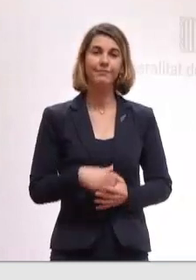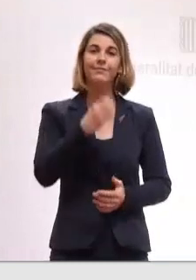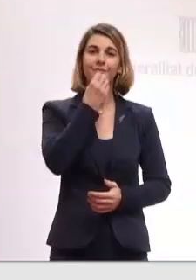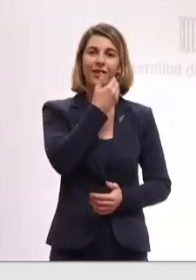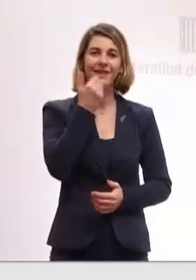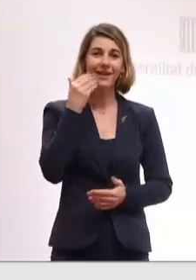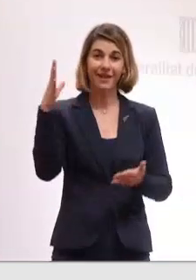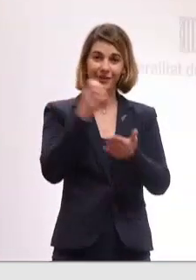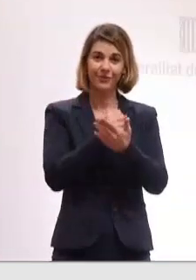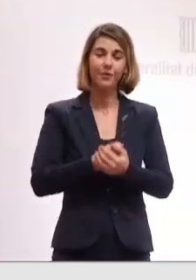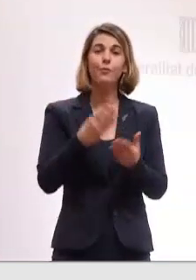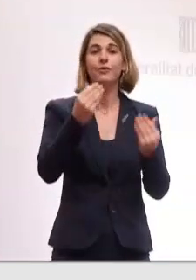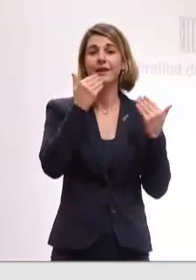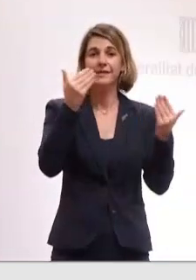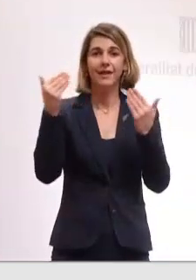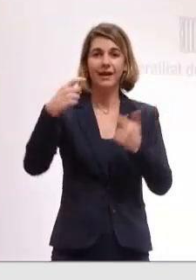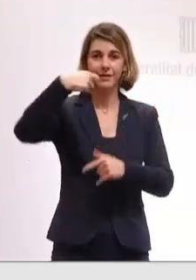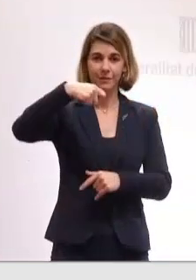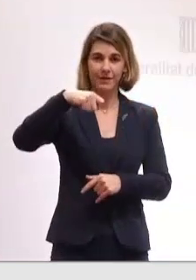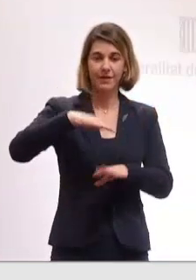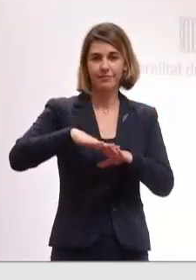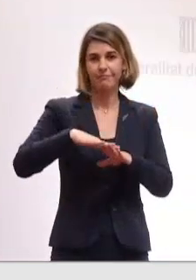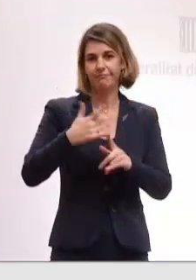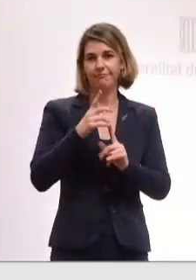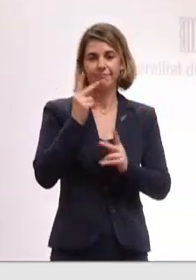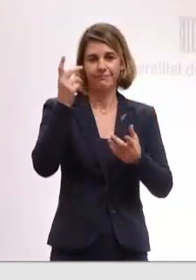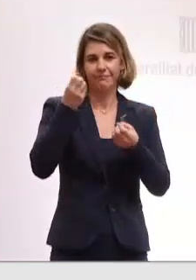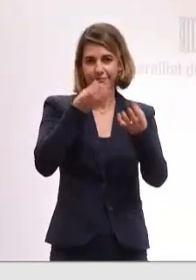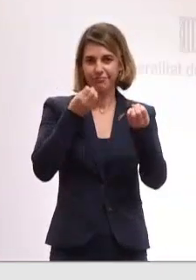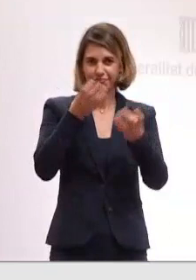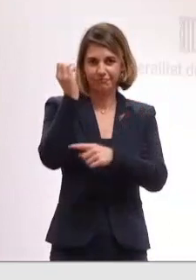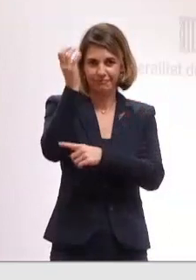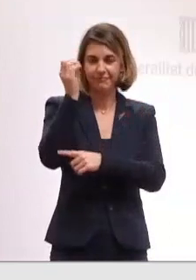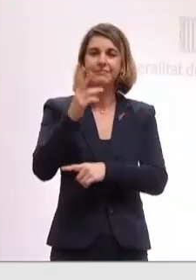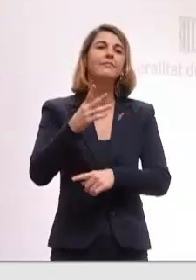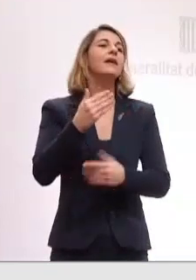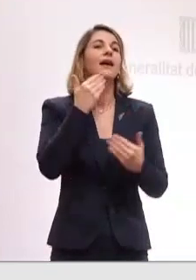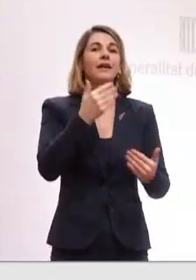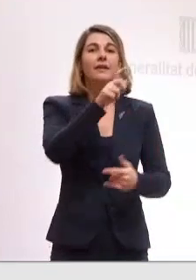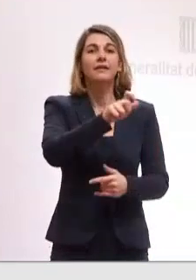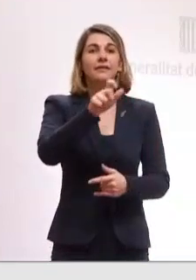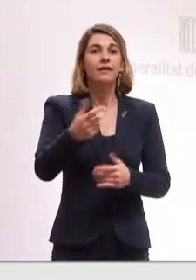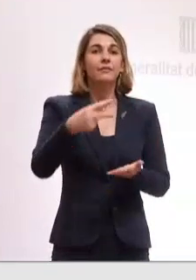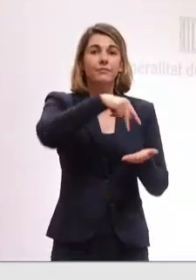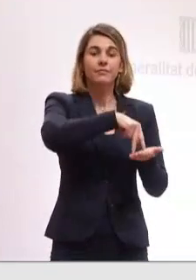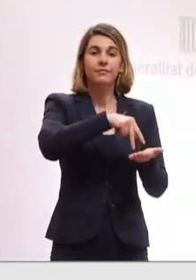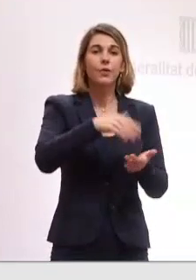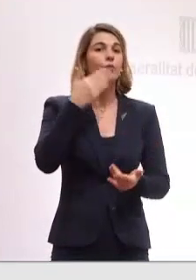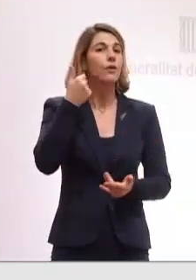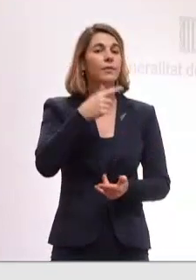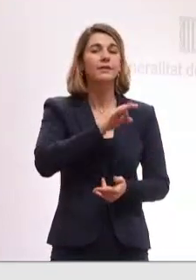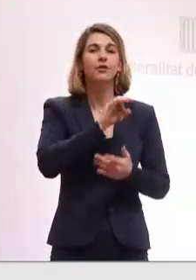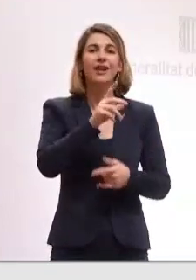Bona tarda a tothom. Moltes gràcies, president, per les paraules. Demano, si us plau, la presència a l'escenari de l'honorable senyora